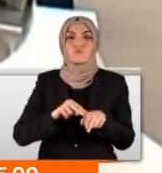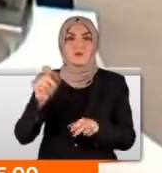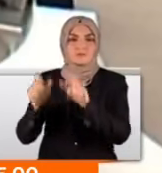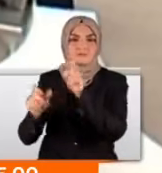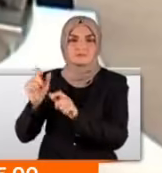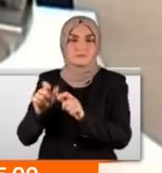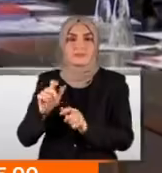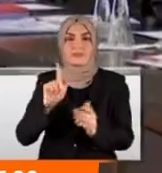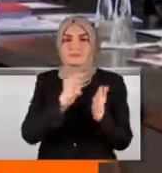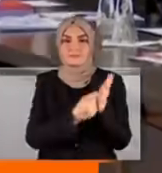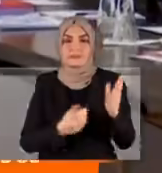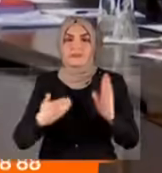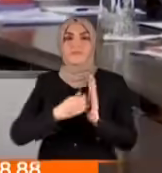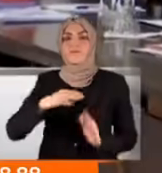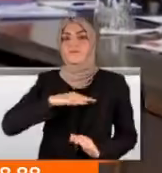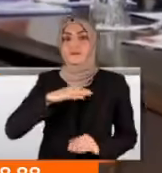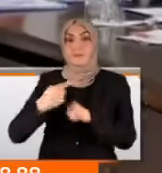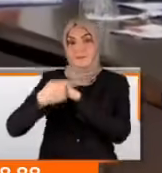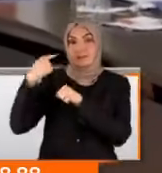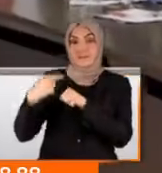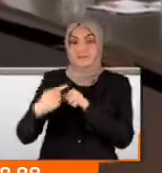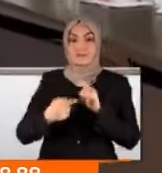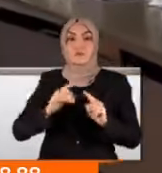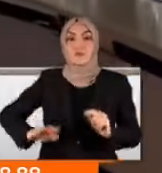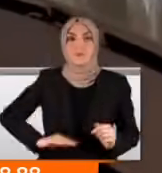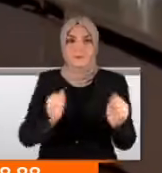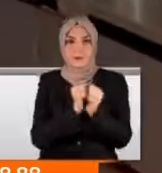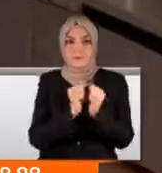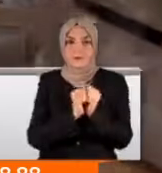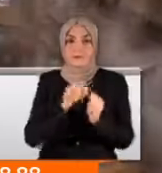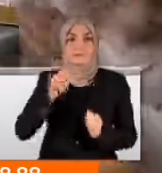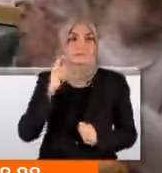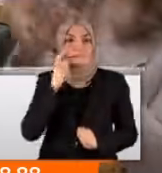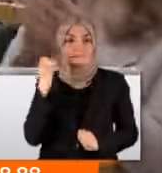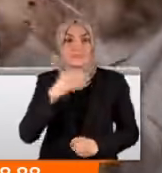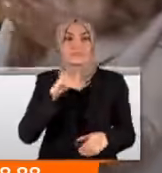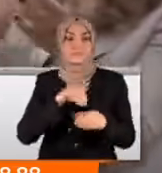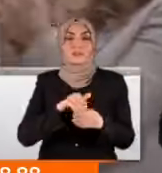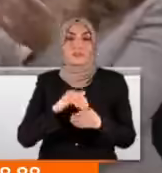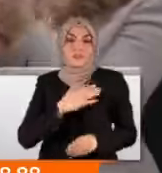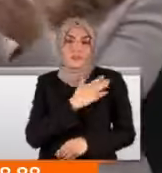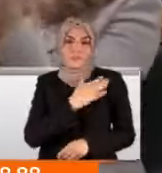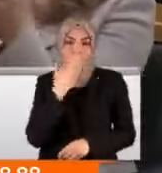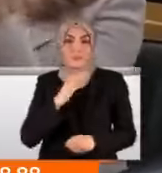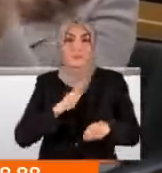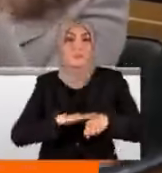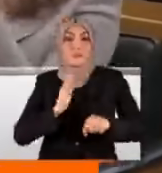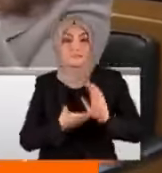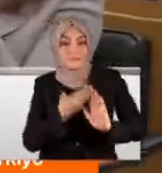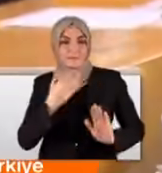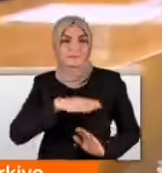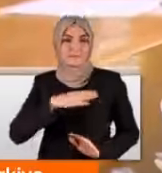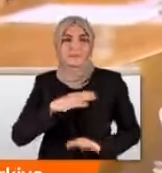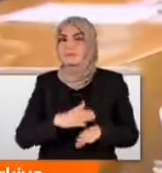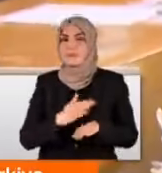eklendi geçtiğimiz hafta Kılıçdaroğlu ile birlikte 8 CHP'li ismin dokunulmazlıklarının kaldırılması istenmişti